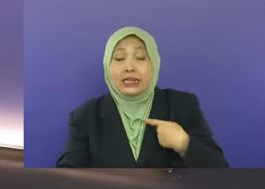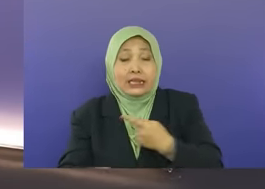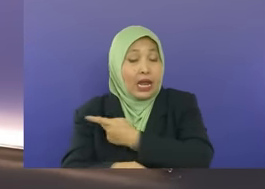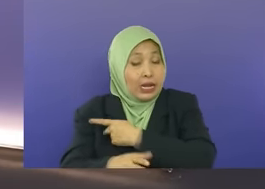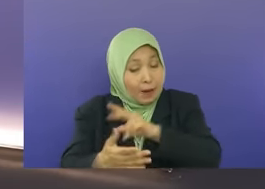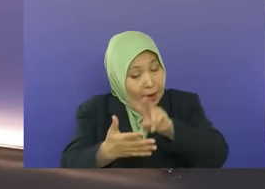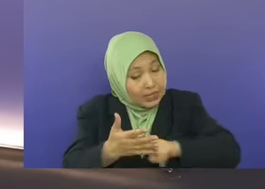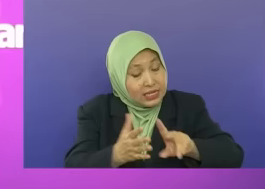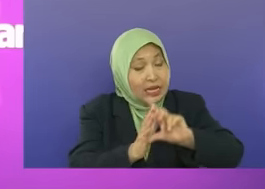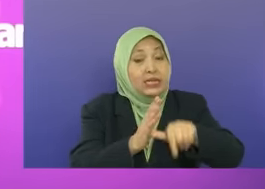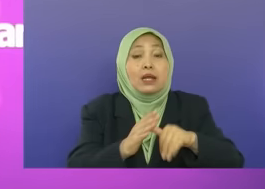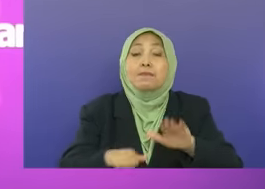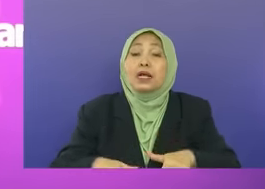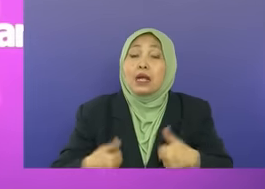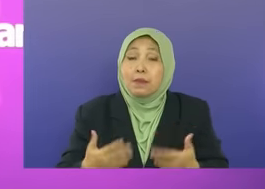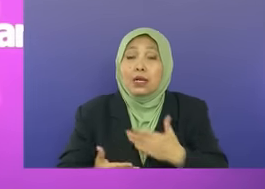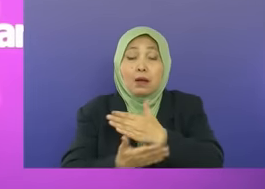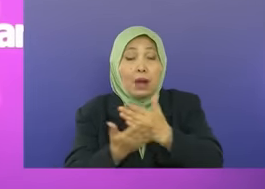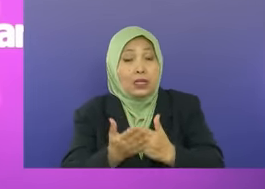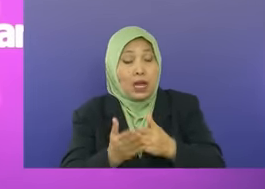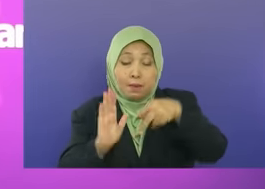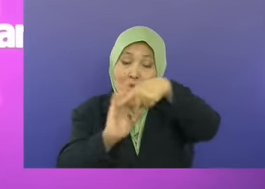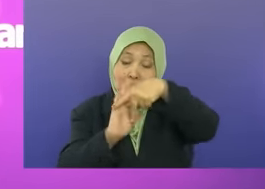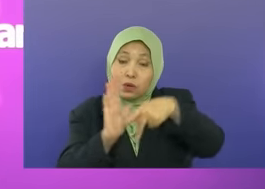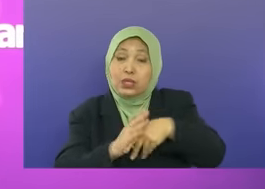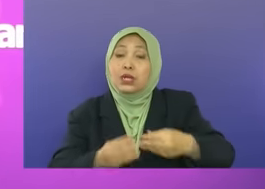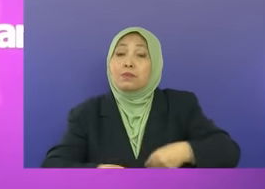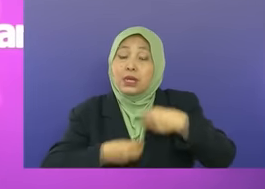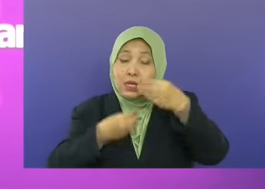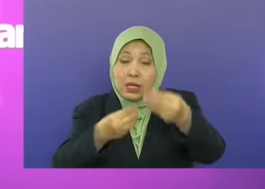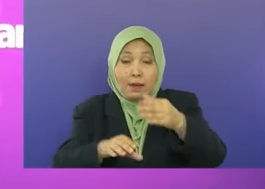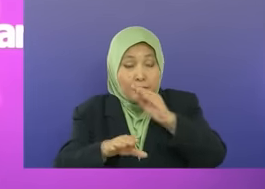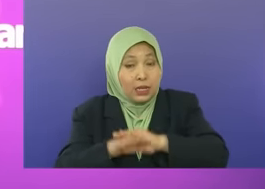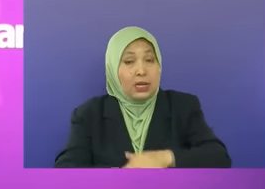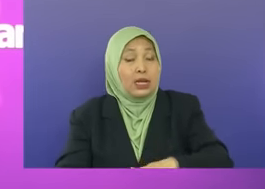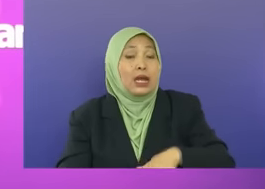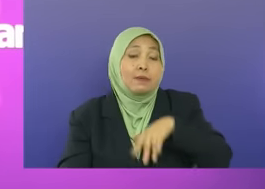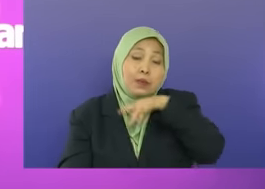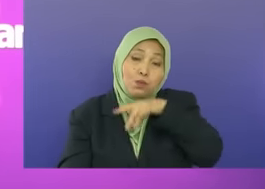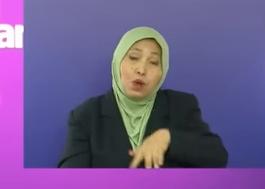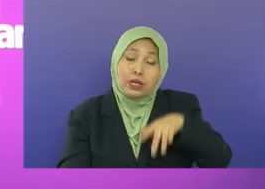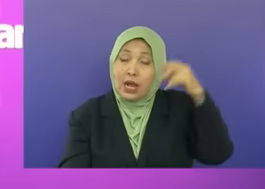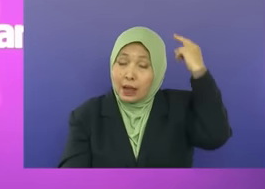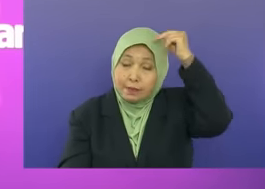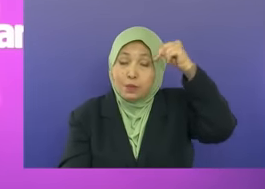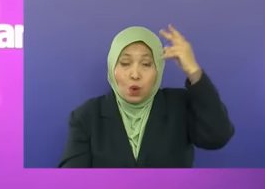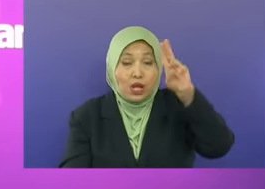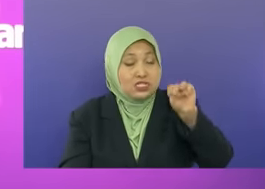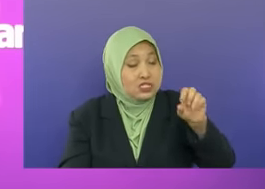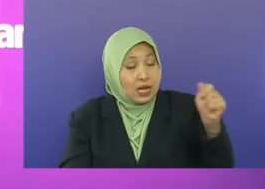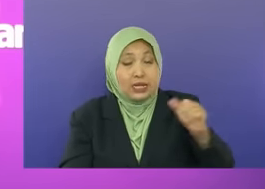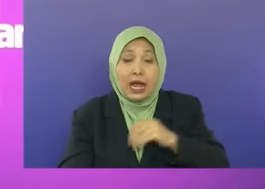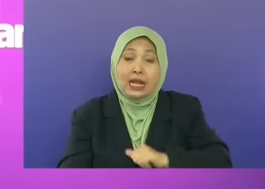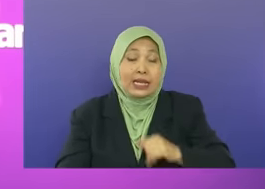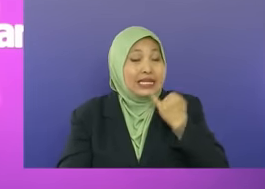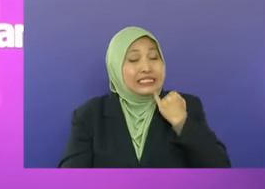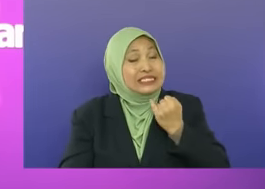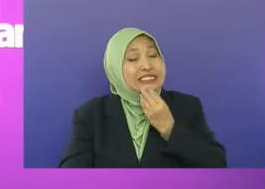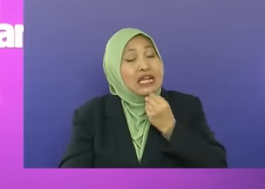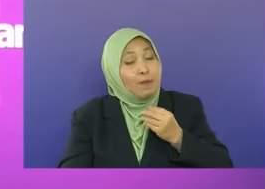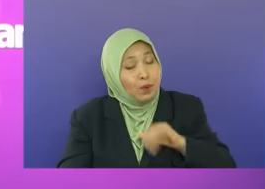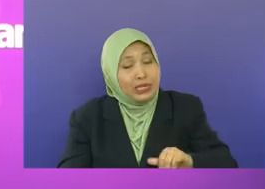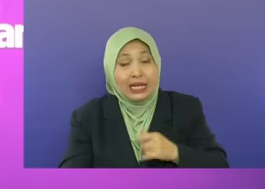lagi Bagaimana pula bahagian peraturan yang diberikan kepada nabi nabi Musa dan juga Bani Israil jadi ayat 50